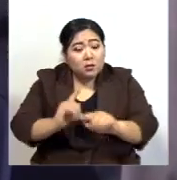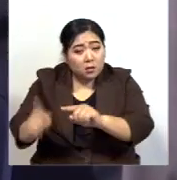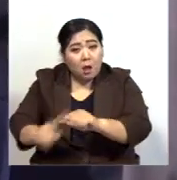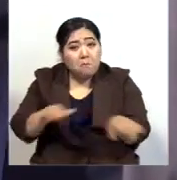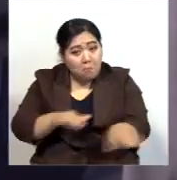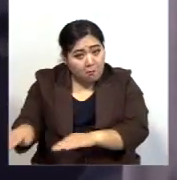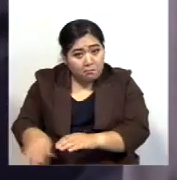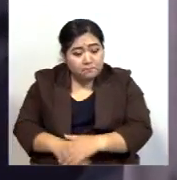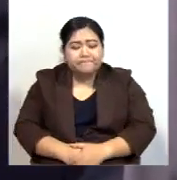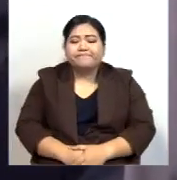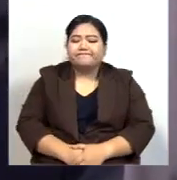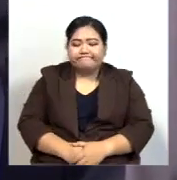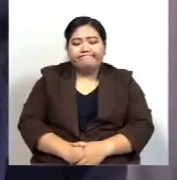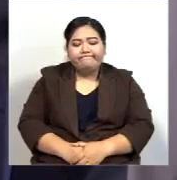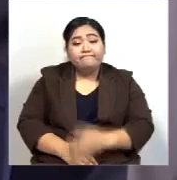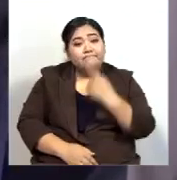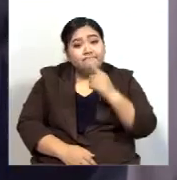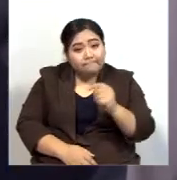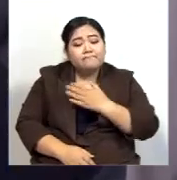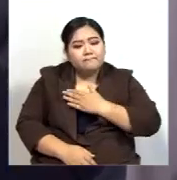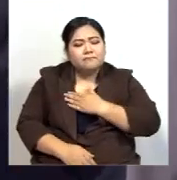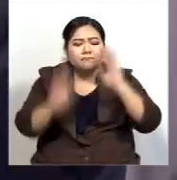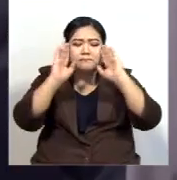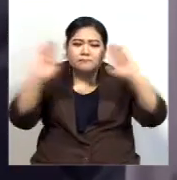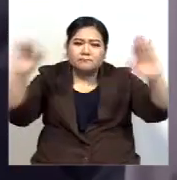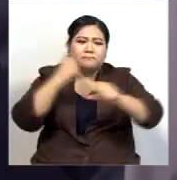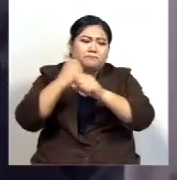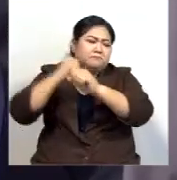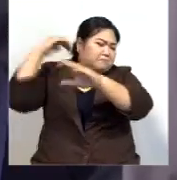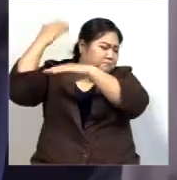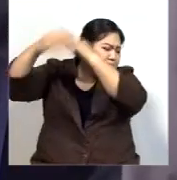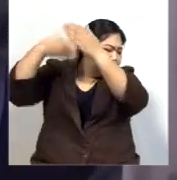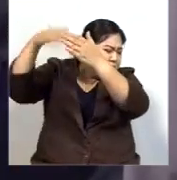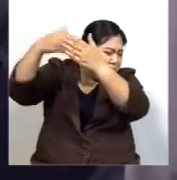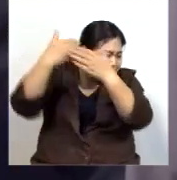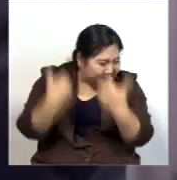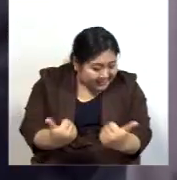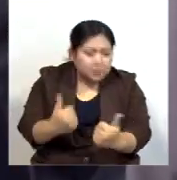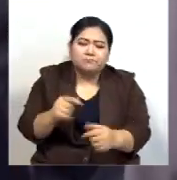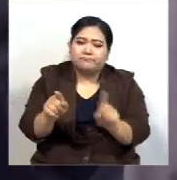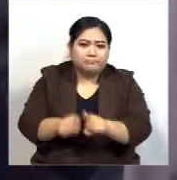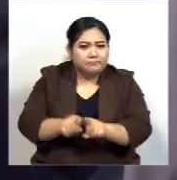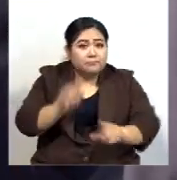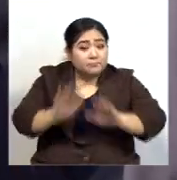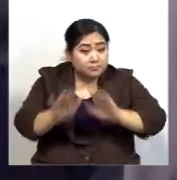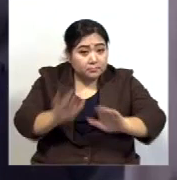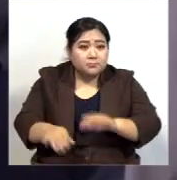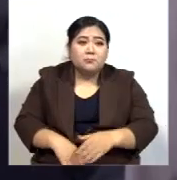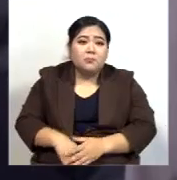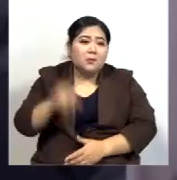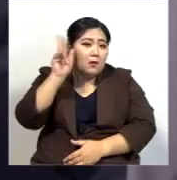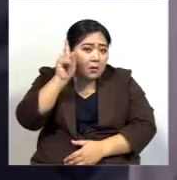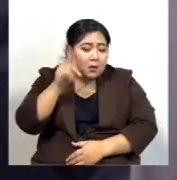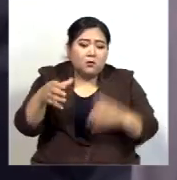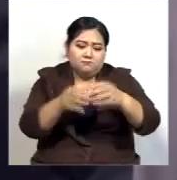คือจากประสบการณ์ที่เราทำมารวมทั้งคดีต่างๆในอดีตจนคดีนี้นะครับเราเชื่อว่าทีมงานสืบสวน